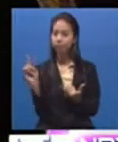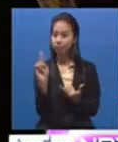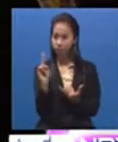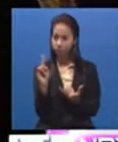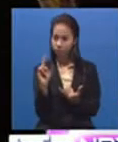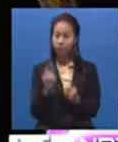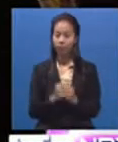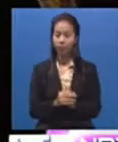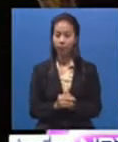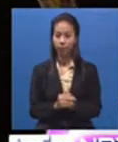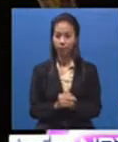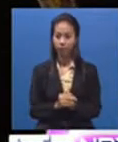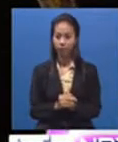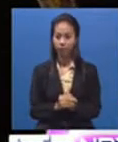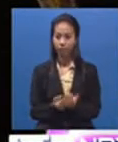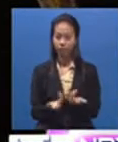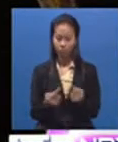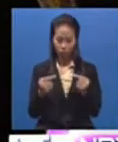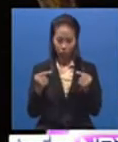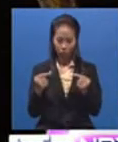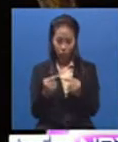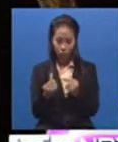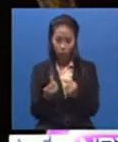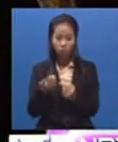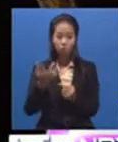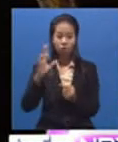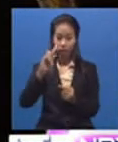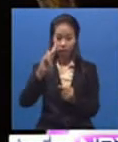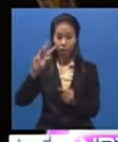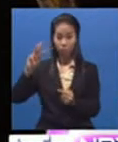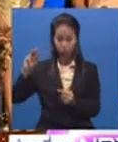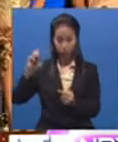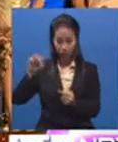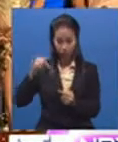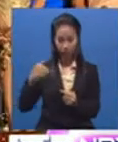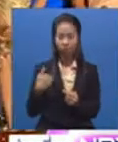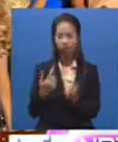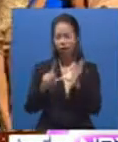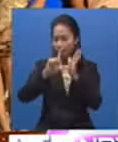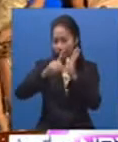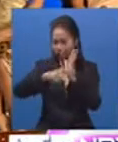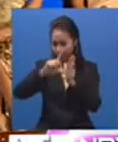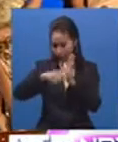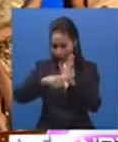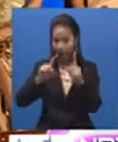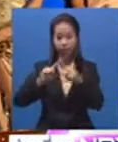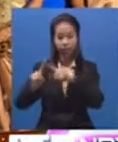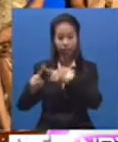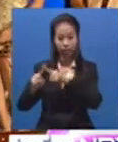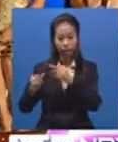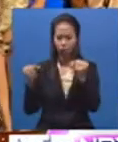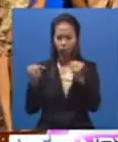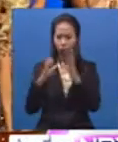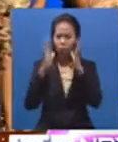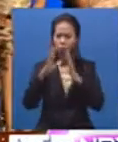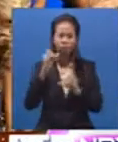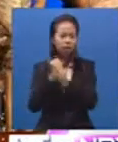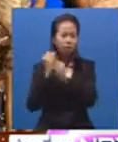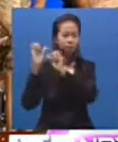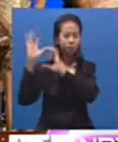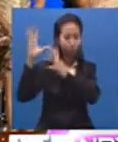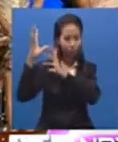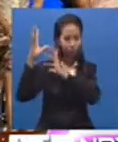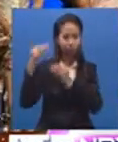สำนักนายกรัฐมนตรีและนายกมลรอดคล้ายเลขาธิการสพฐ.พร้อมผู้กำกับภาพยนตร์ชื่อดังและทีมนักแสดง